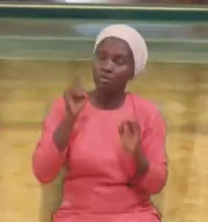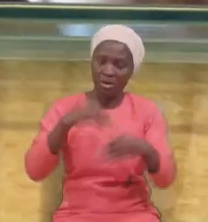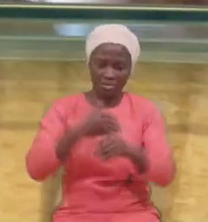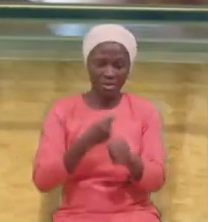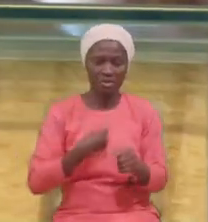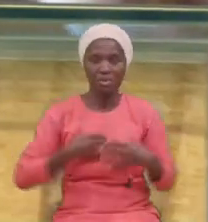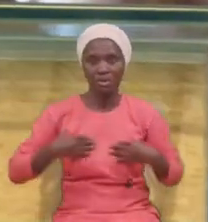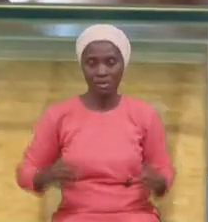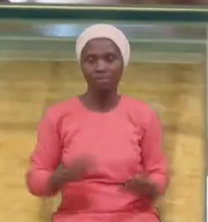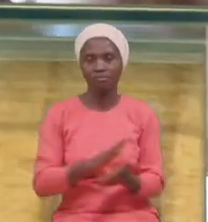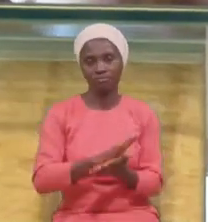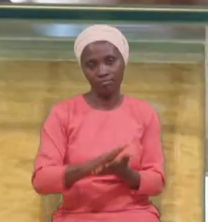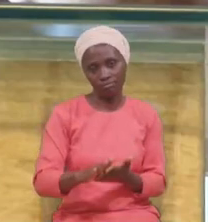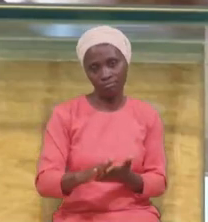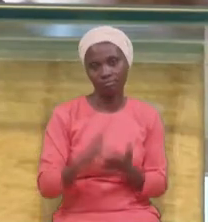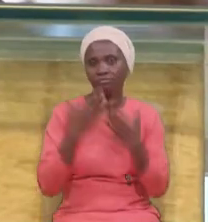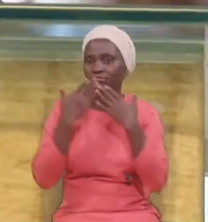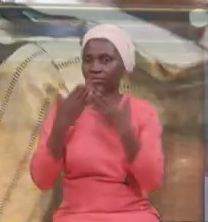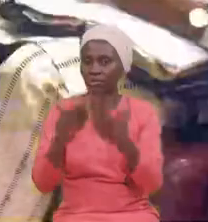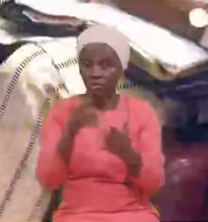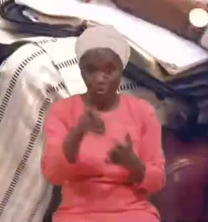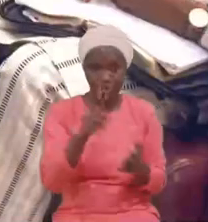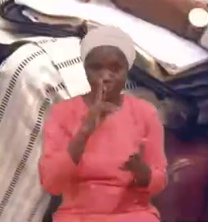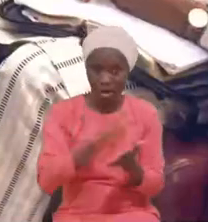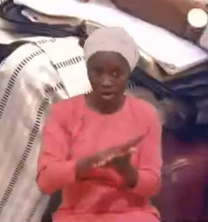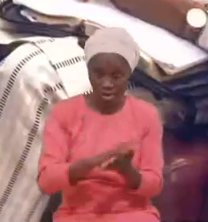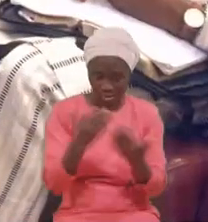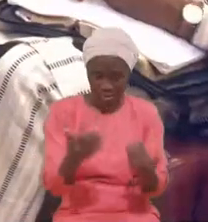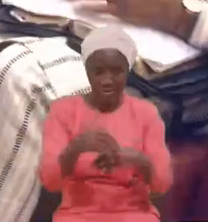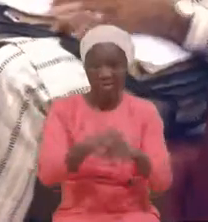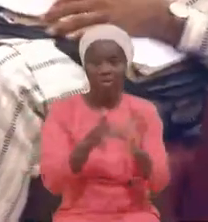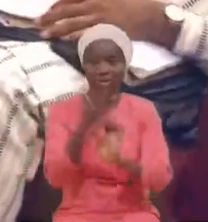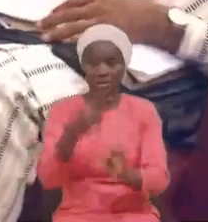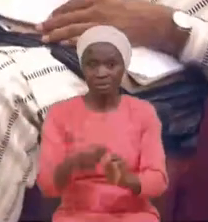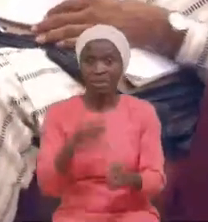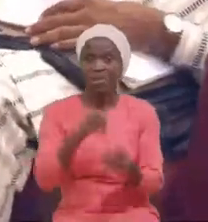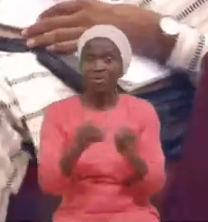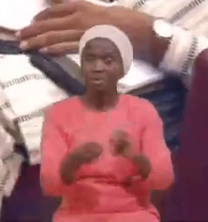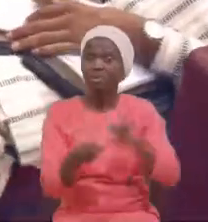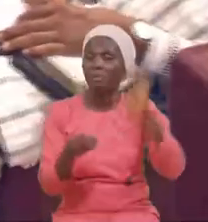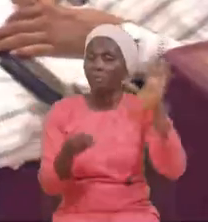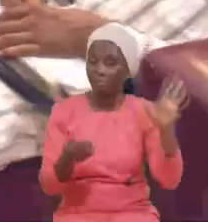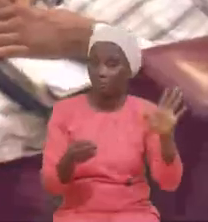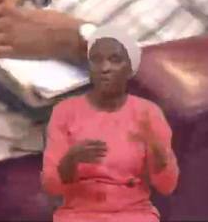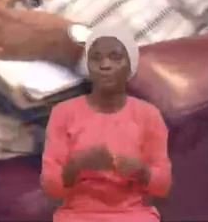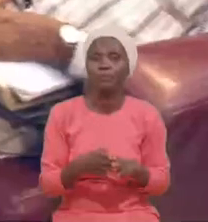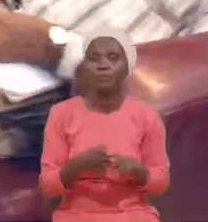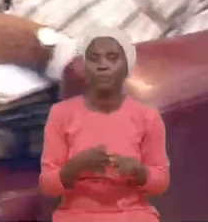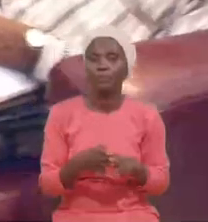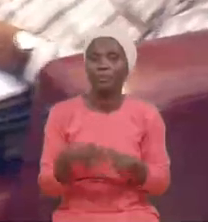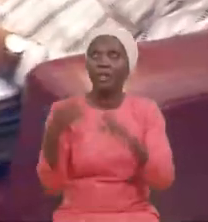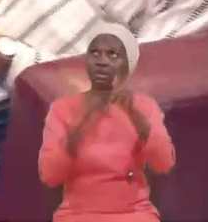veux, rends-moi pur. Purifie-moi. Dieu merci, vous êtes purifié ce soir. Numéro 5. Le Seigneur